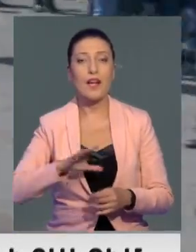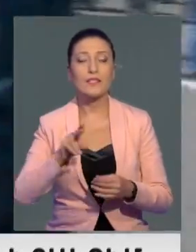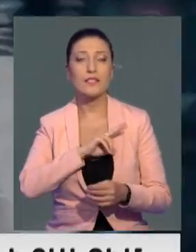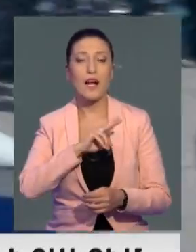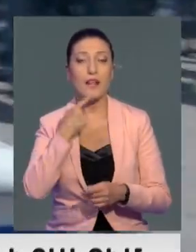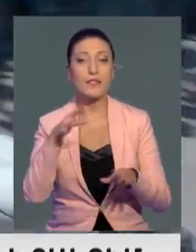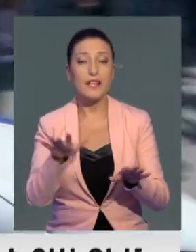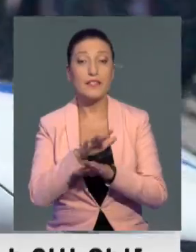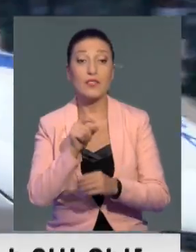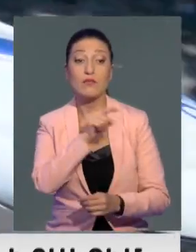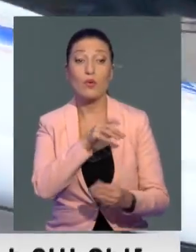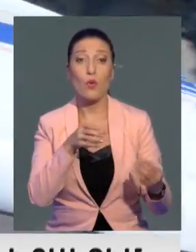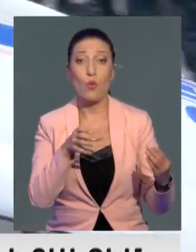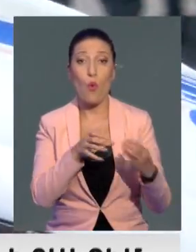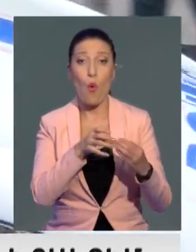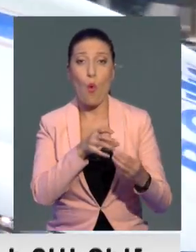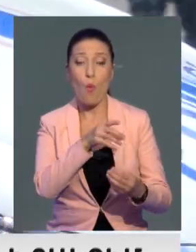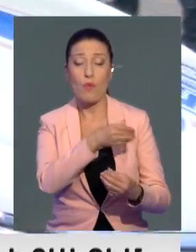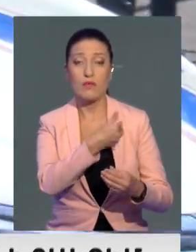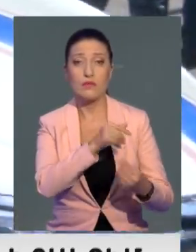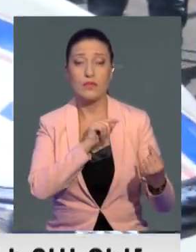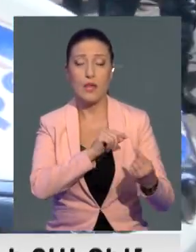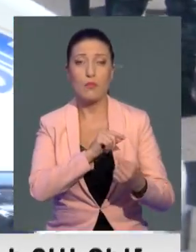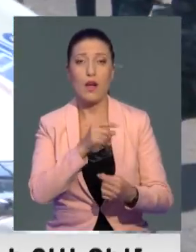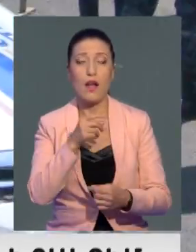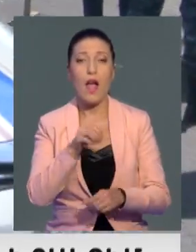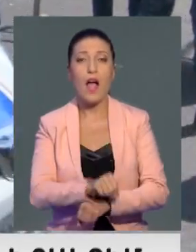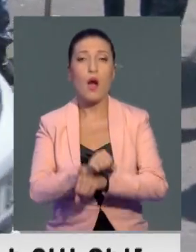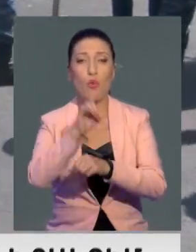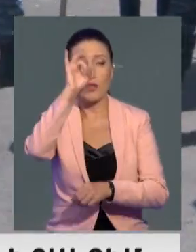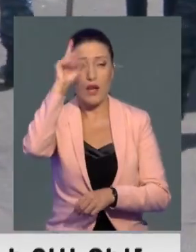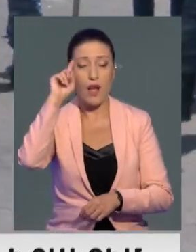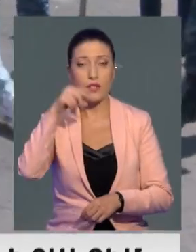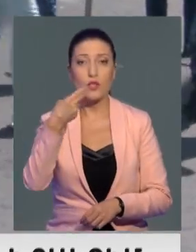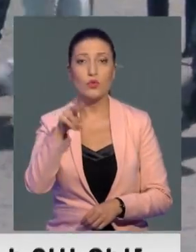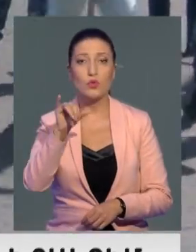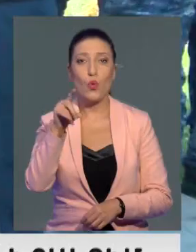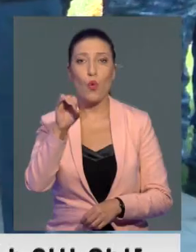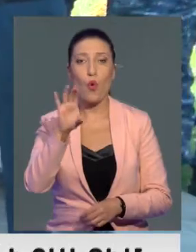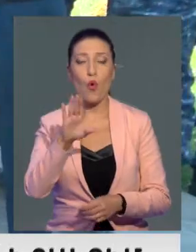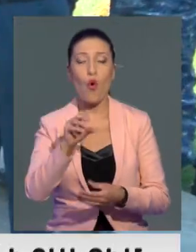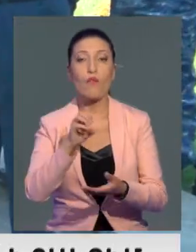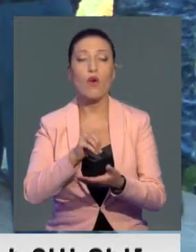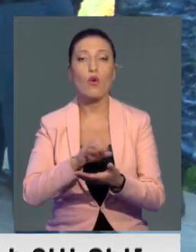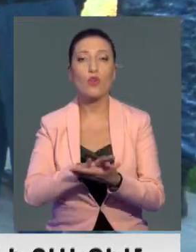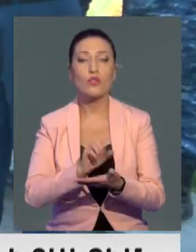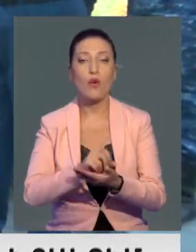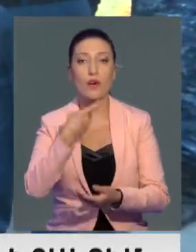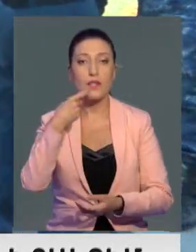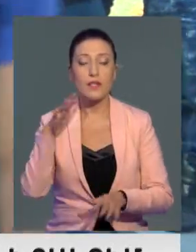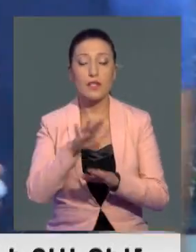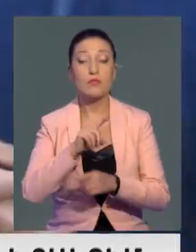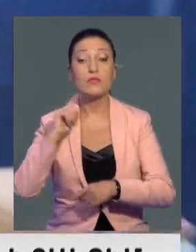կողմից անընդհատ հնչում է հեղափոխության հայտի դուխով երգը, մի կողմից այստեղից հնչվում են ազատություն հերոսին, մյուս